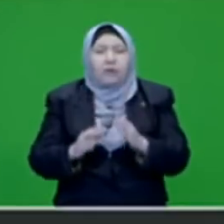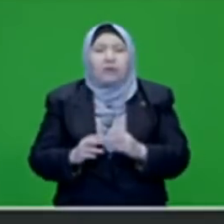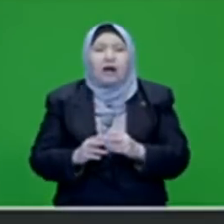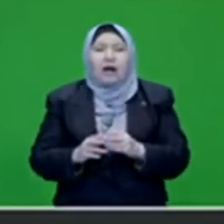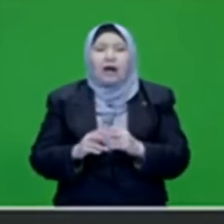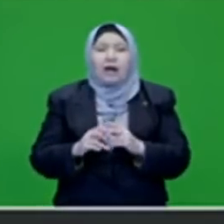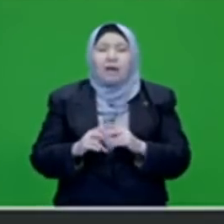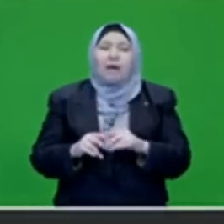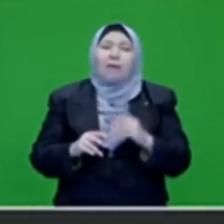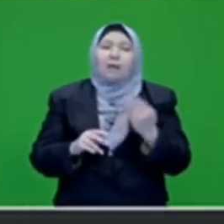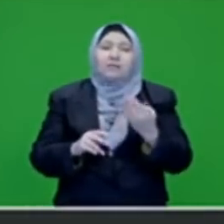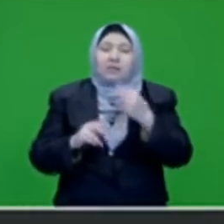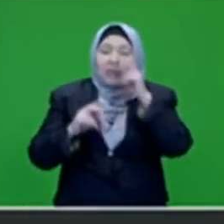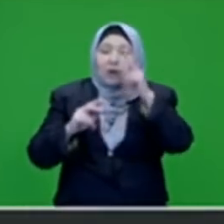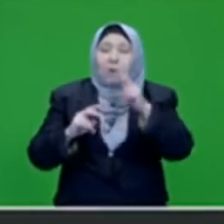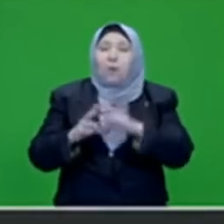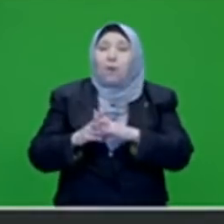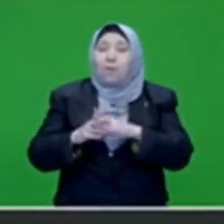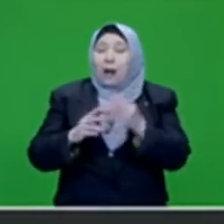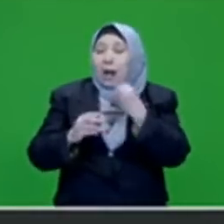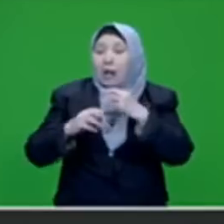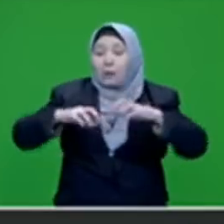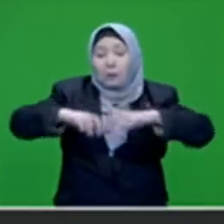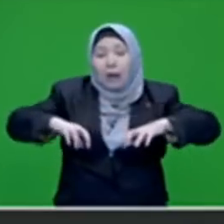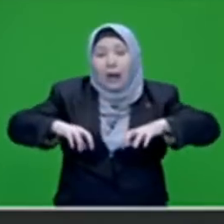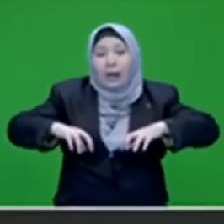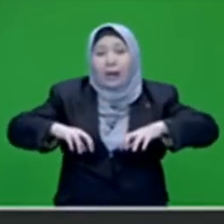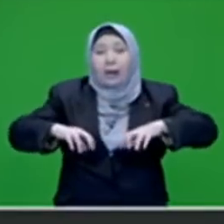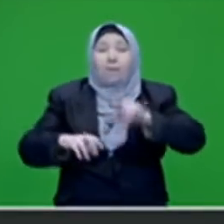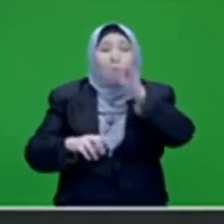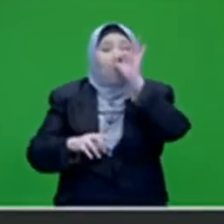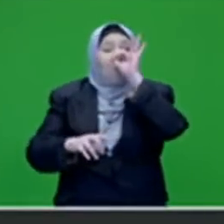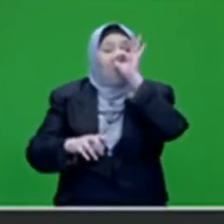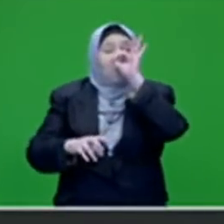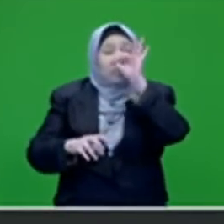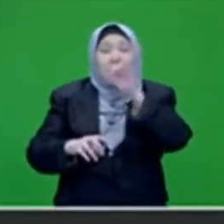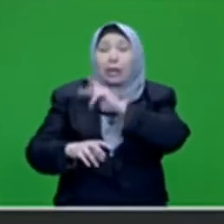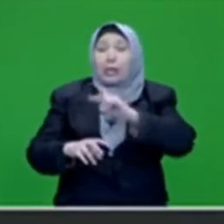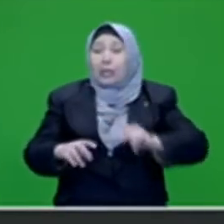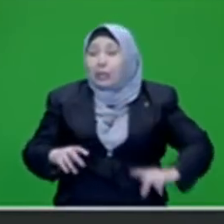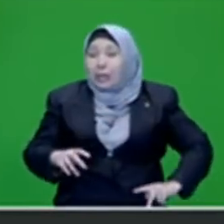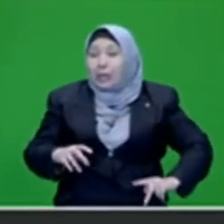makan musangki, jadi mimpi. Tapi